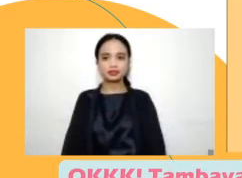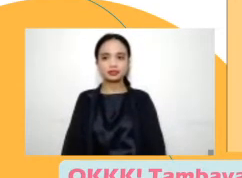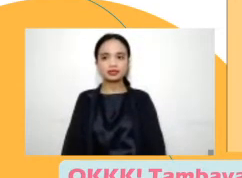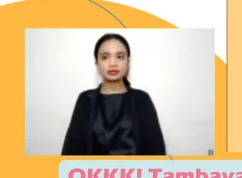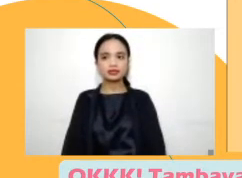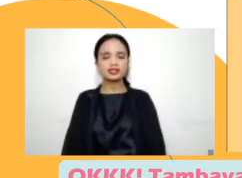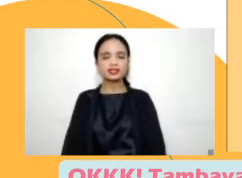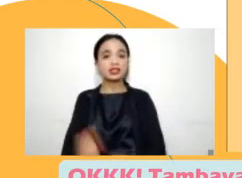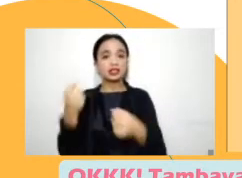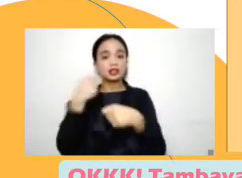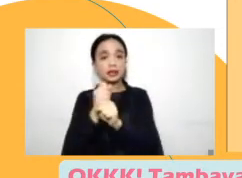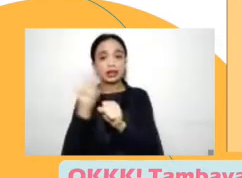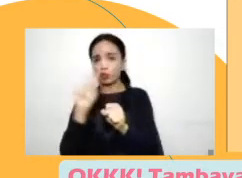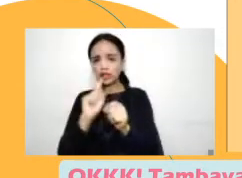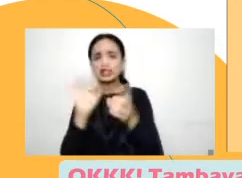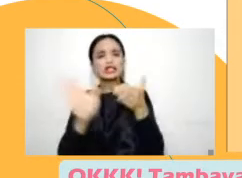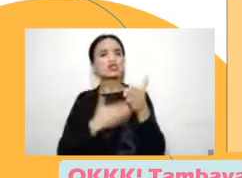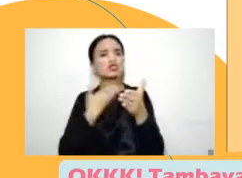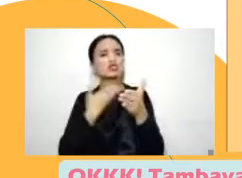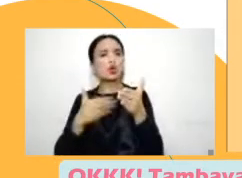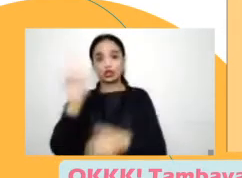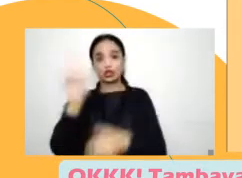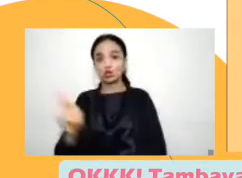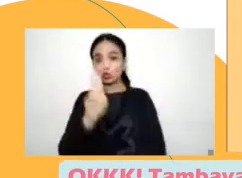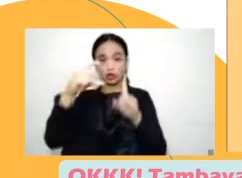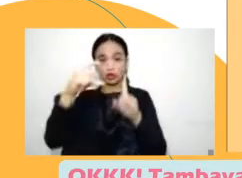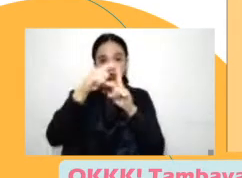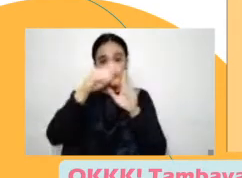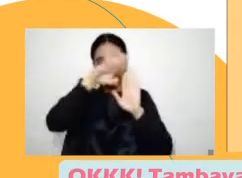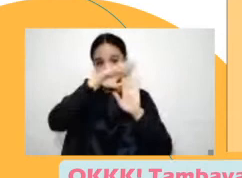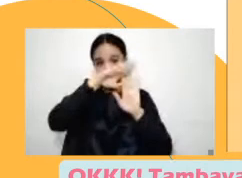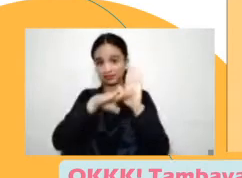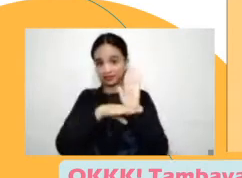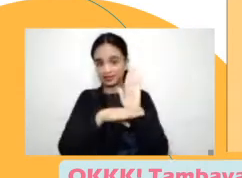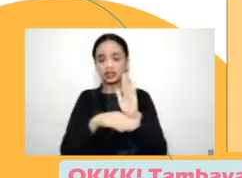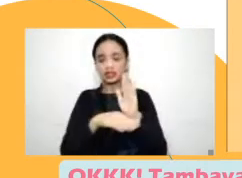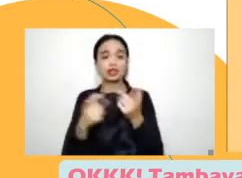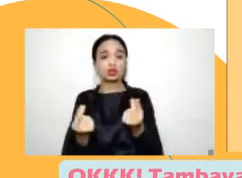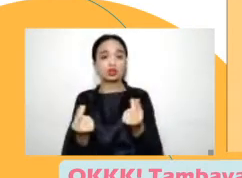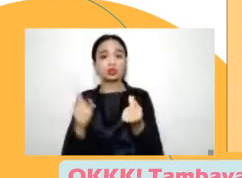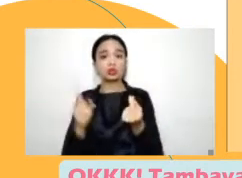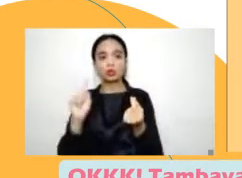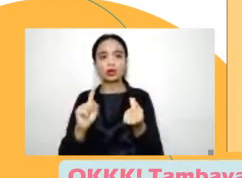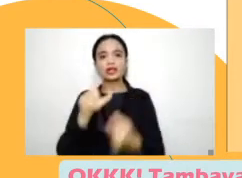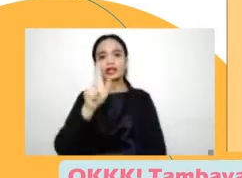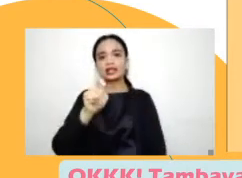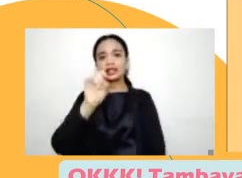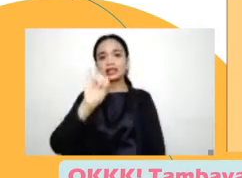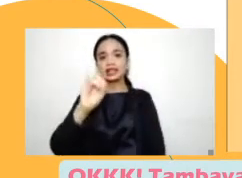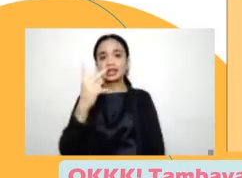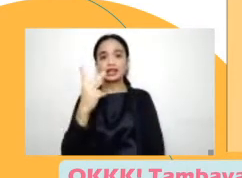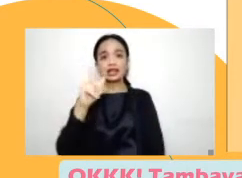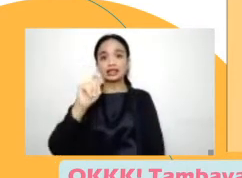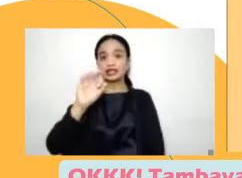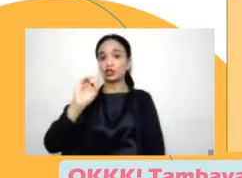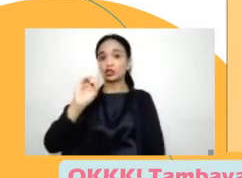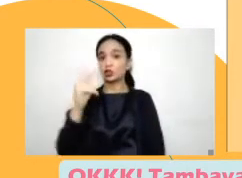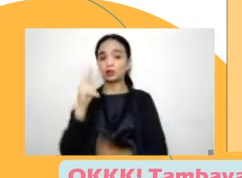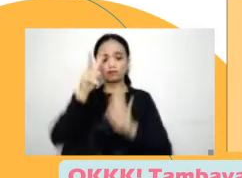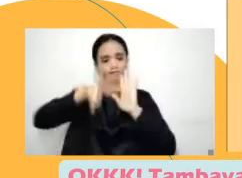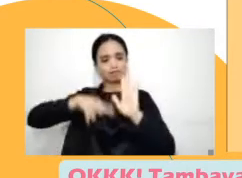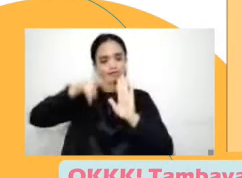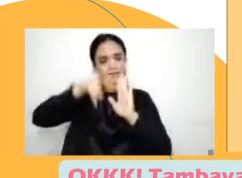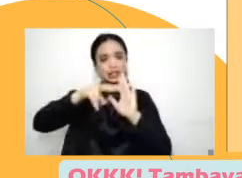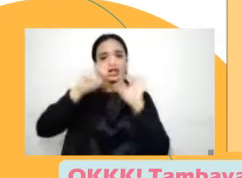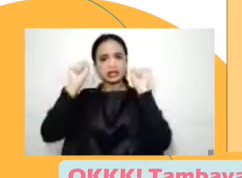gumawa ng kanta gamit ang ating word bank. Pagkatapos ay gawin itong TikTok video. Sa gagawing kanta, maaari